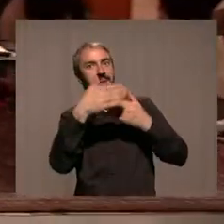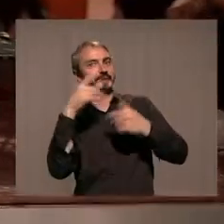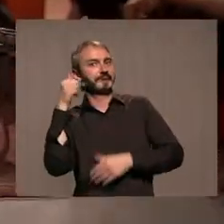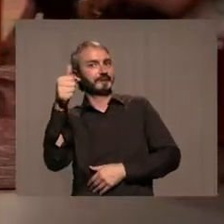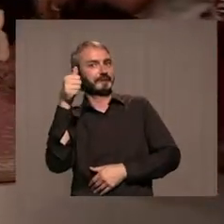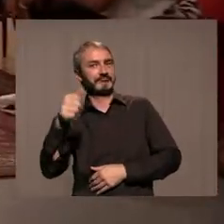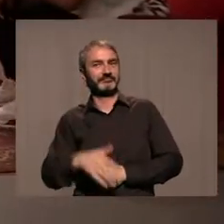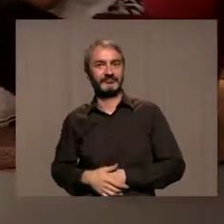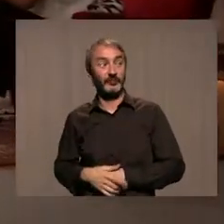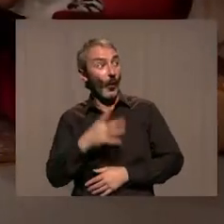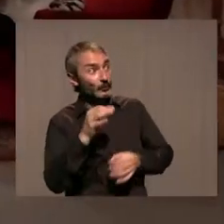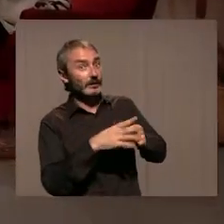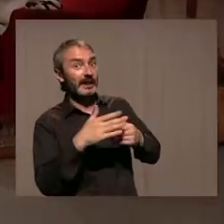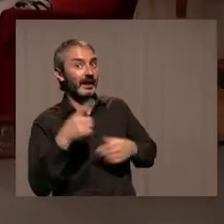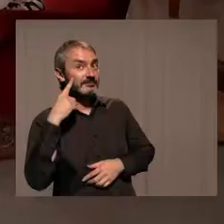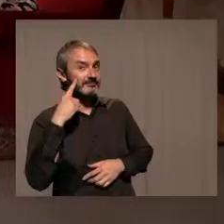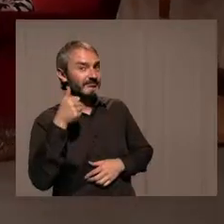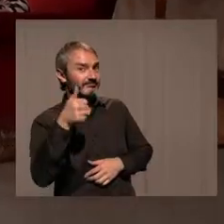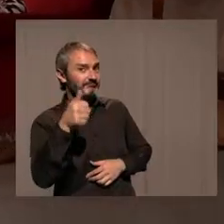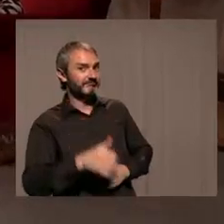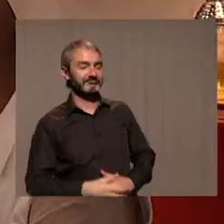salvat la campana.